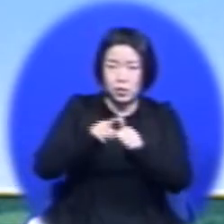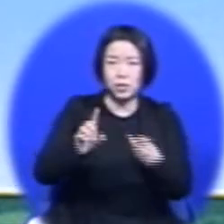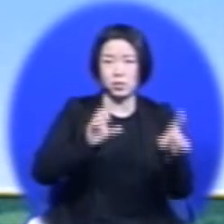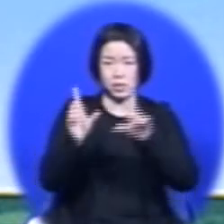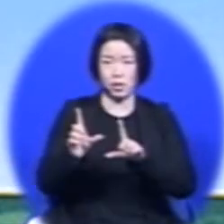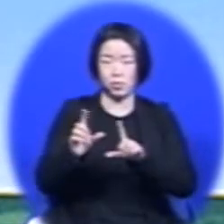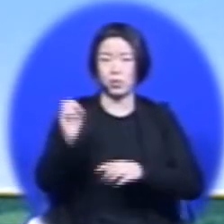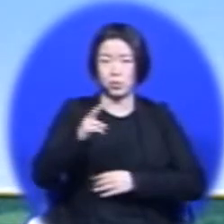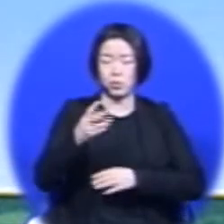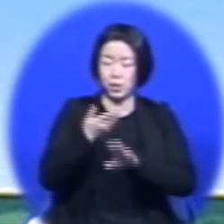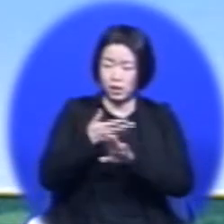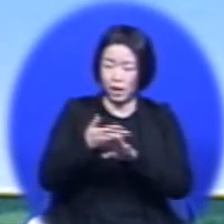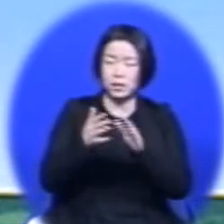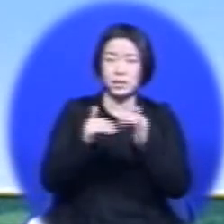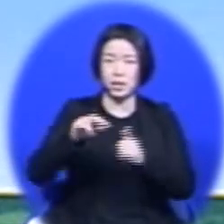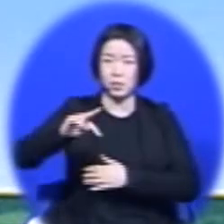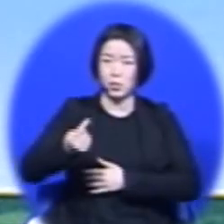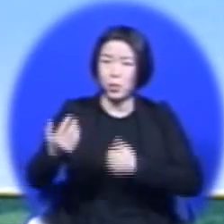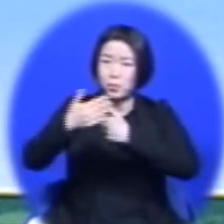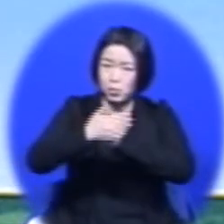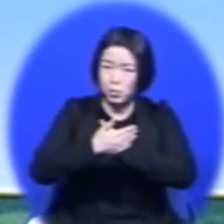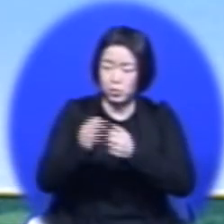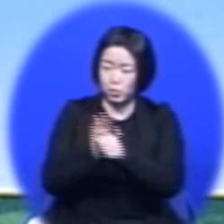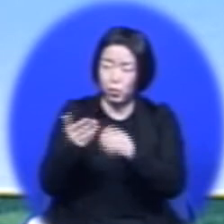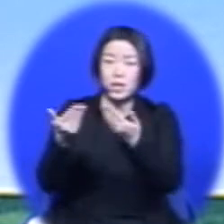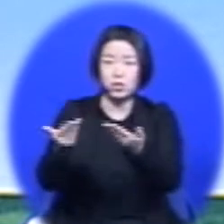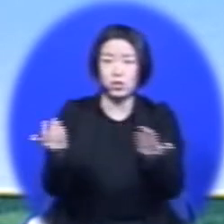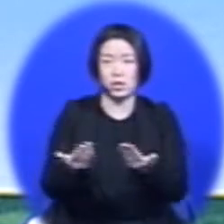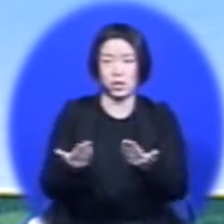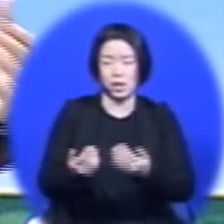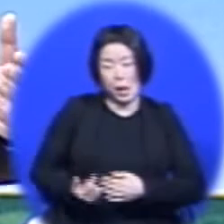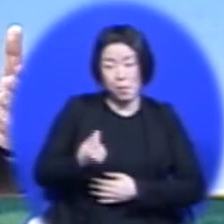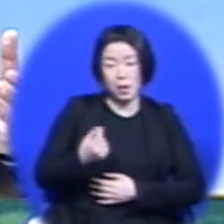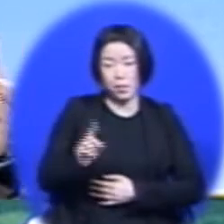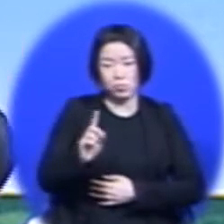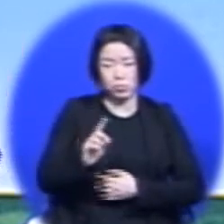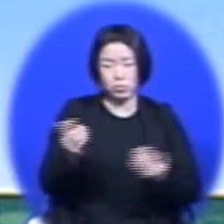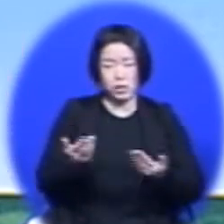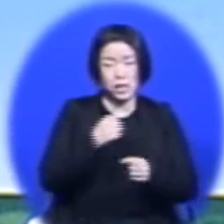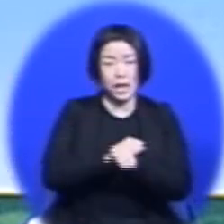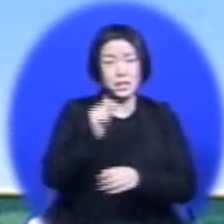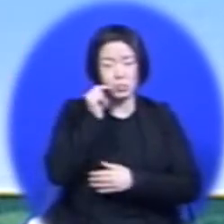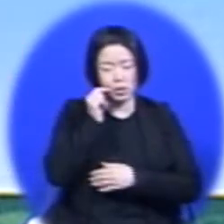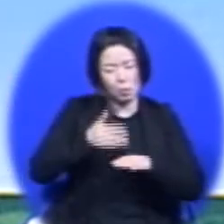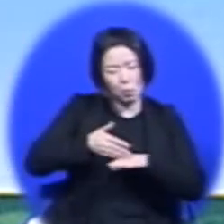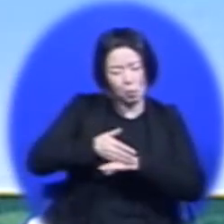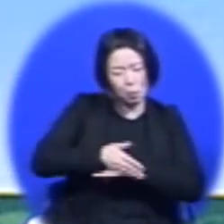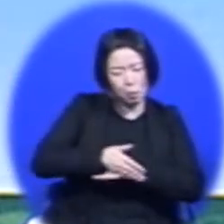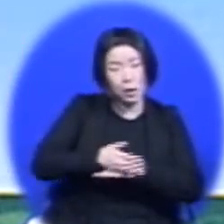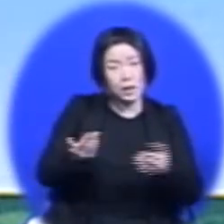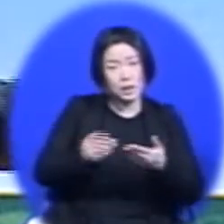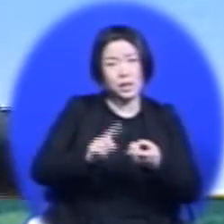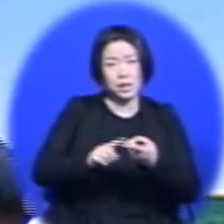다른 사람을 이렇게 품어서 그를 도와주는 일, 빨리빨리 무슨 일을 하지 못하고 지체하고 있는 일에